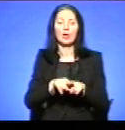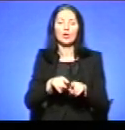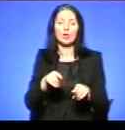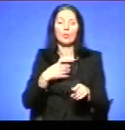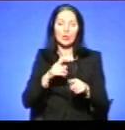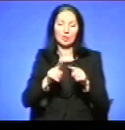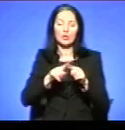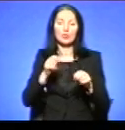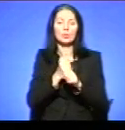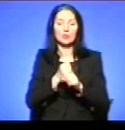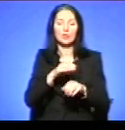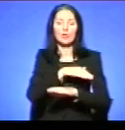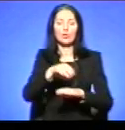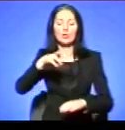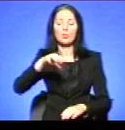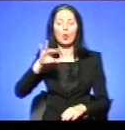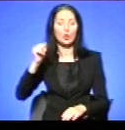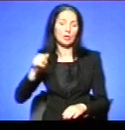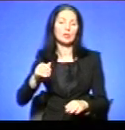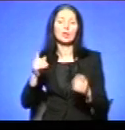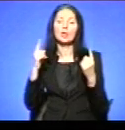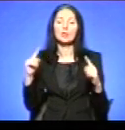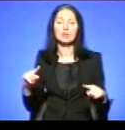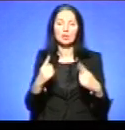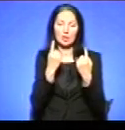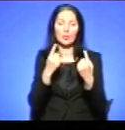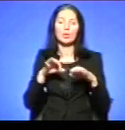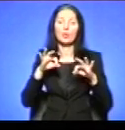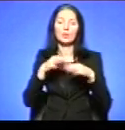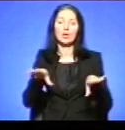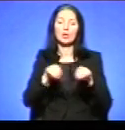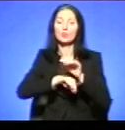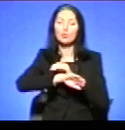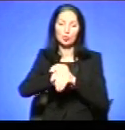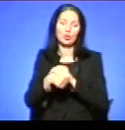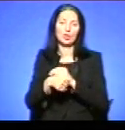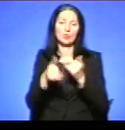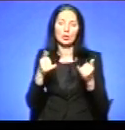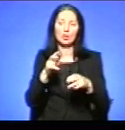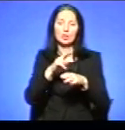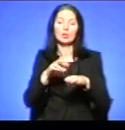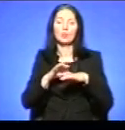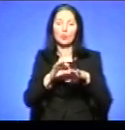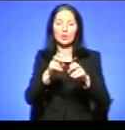автомобіль з злочинцями, які його викрали. Зараз там ведеться слідство і суд.